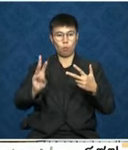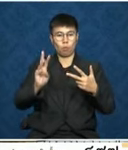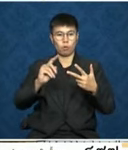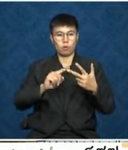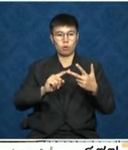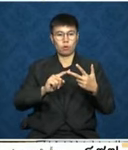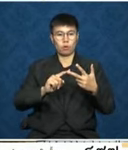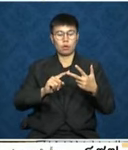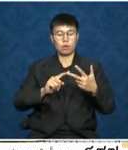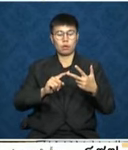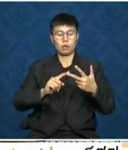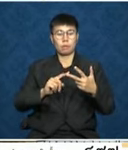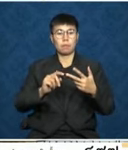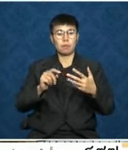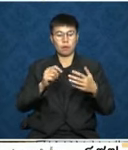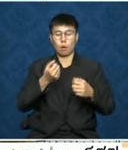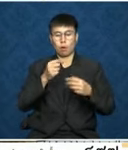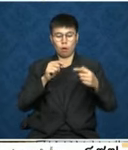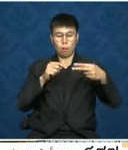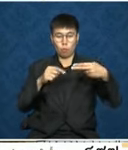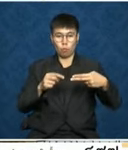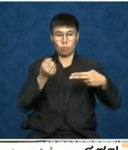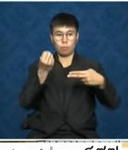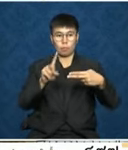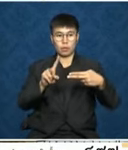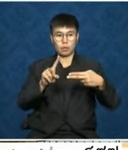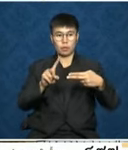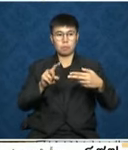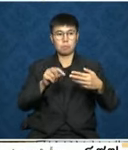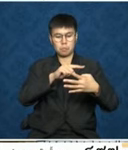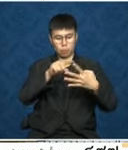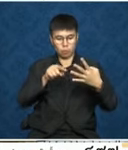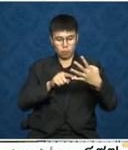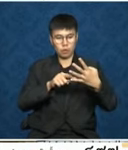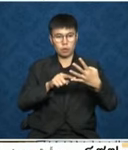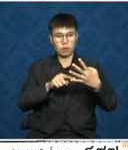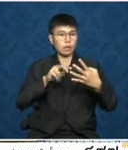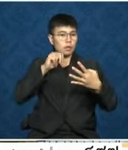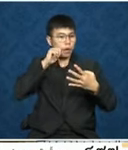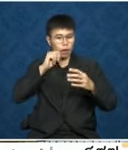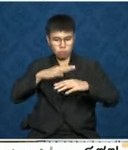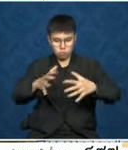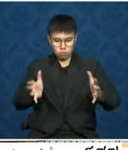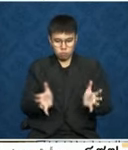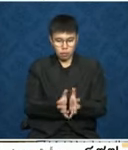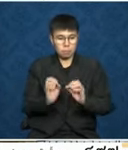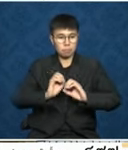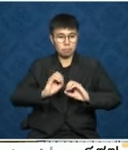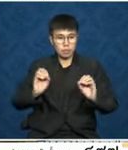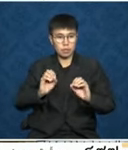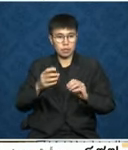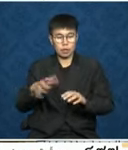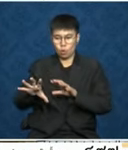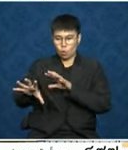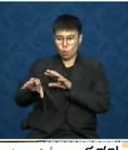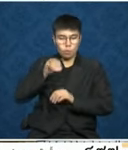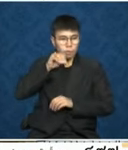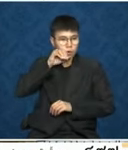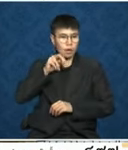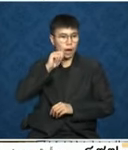และที่แย่แบบนั้นก็คือหมู่ 11บ้านปางตำบลหินดาษครับท่านประธานครับไม่มีแหล่งเก็บน้ำนะครับต้องสูบน้ำขึ้นมาระยะทางเกือบ 2